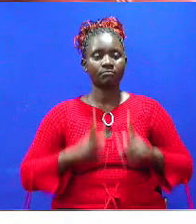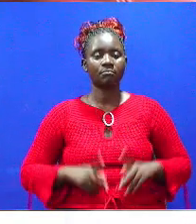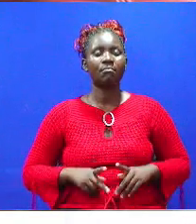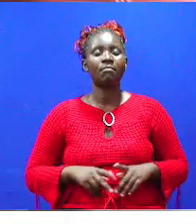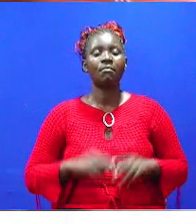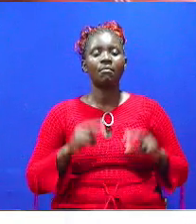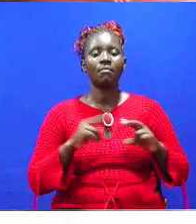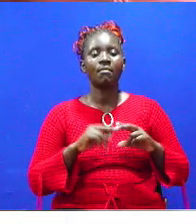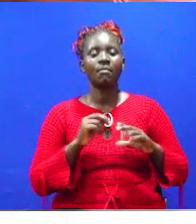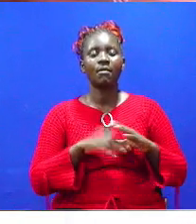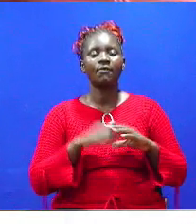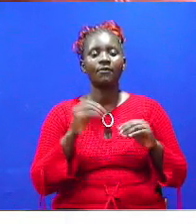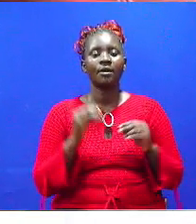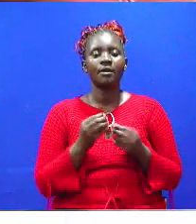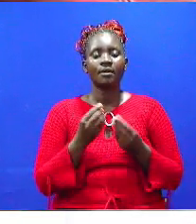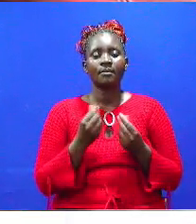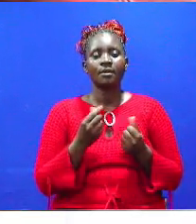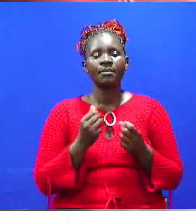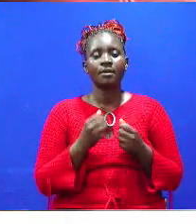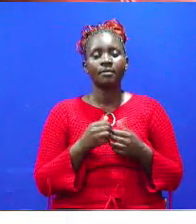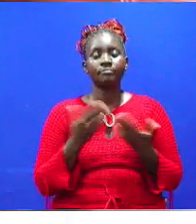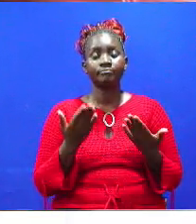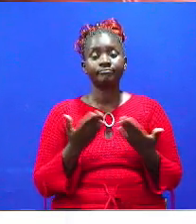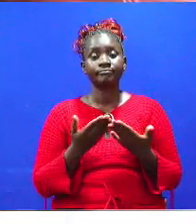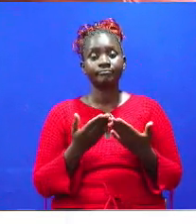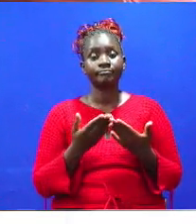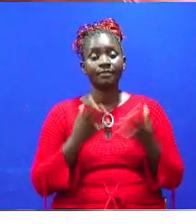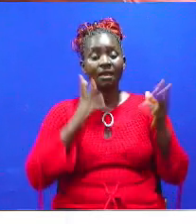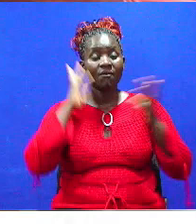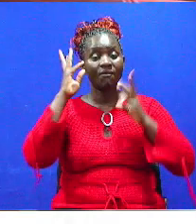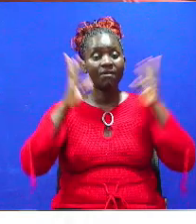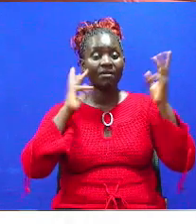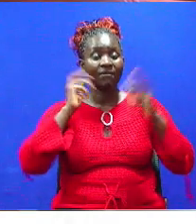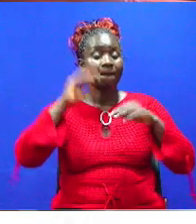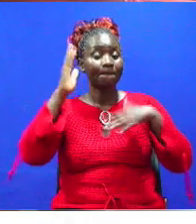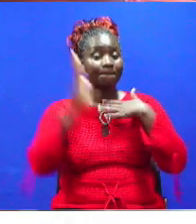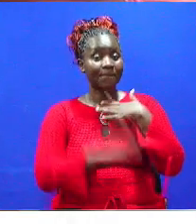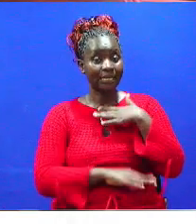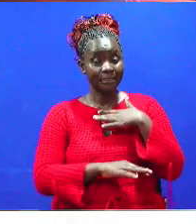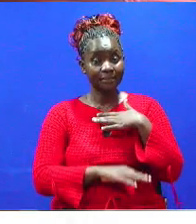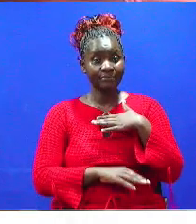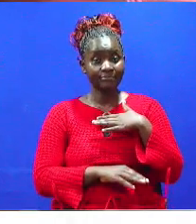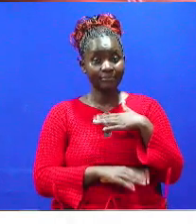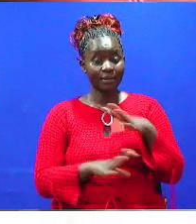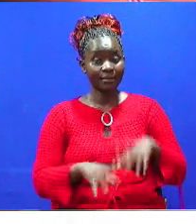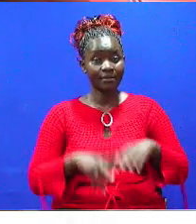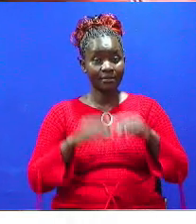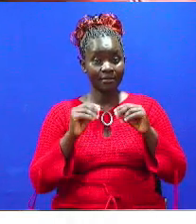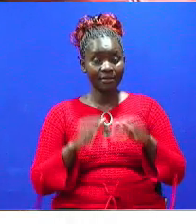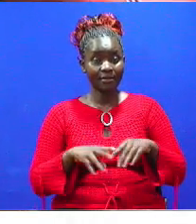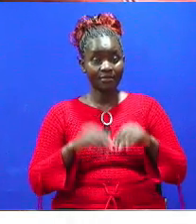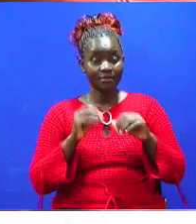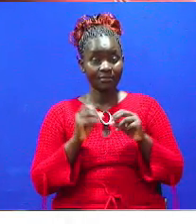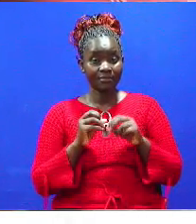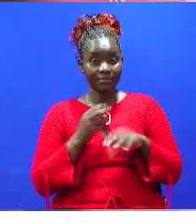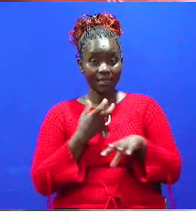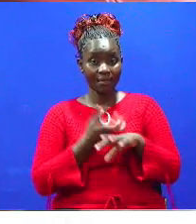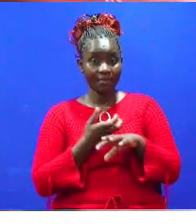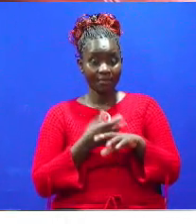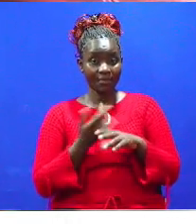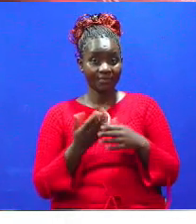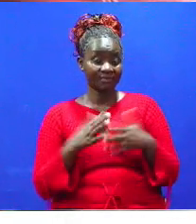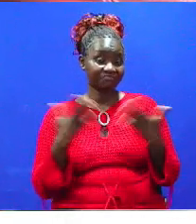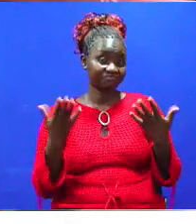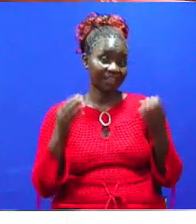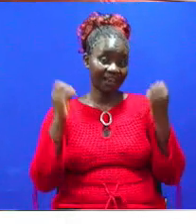kurigia kibese gwetera kinjira cyo kumya kinjira kimbe kimbe kabisa muntu akumukya maraba oburukani ubwo yobosi nini orete bintu binde biteye